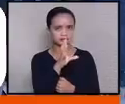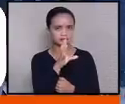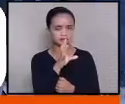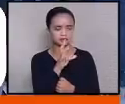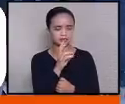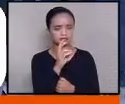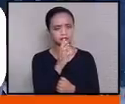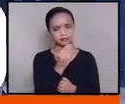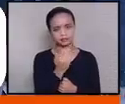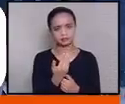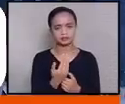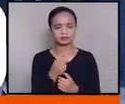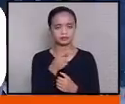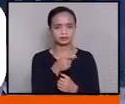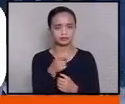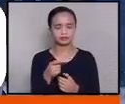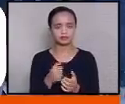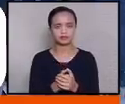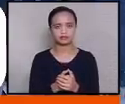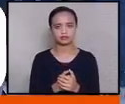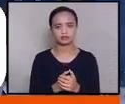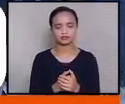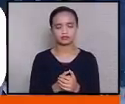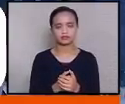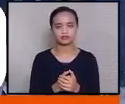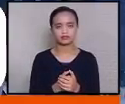217 sa'yo. Okay.